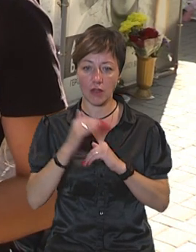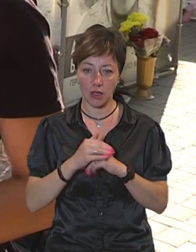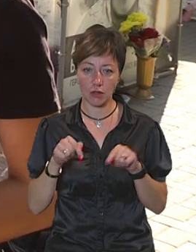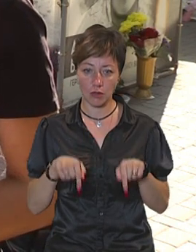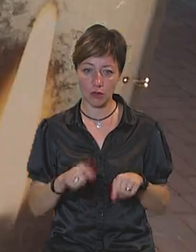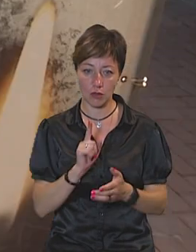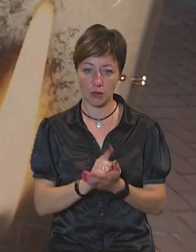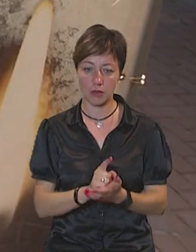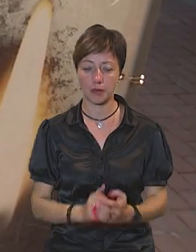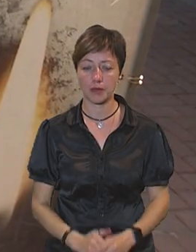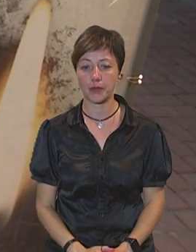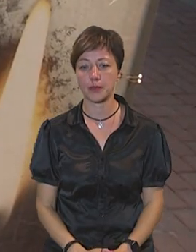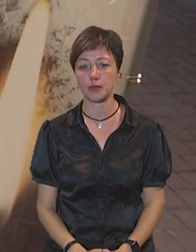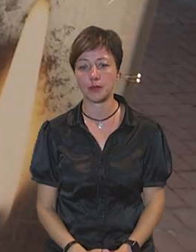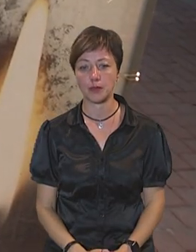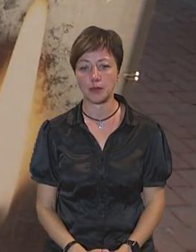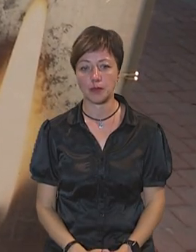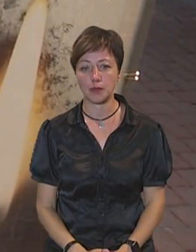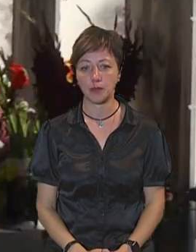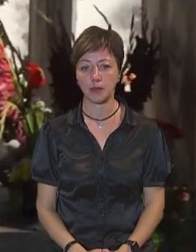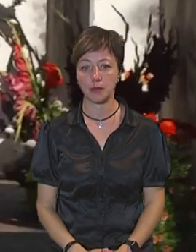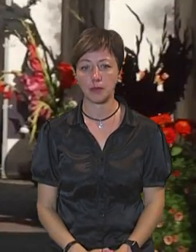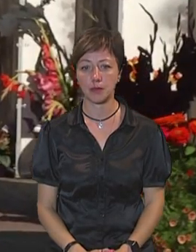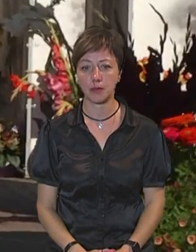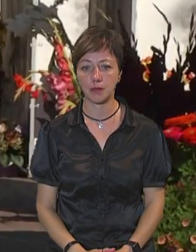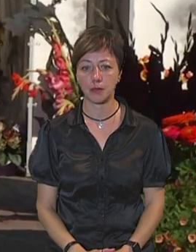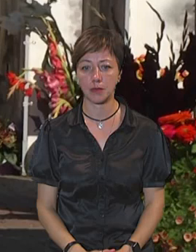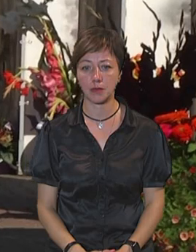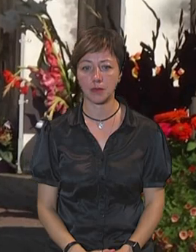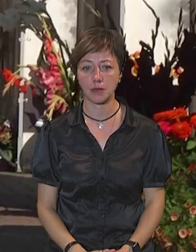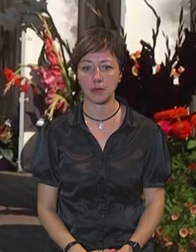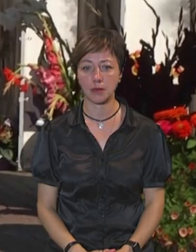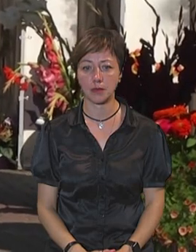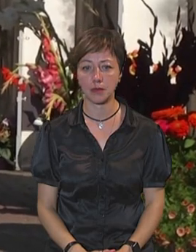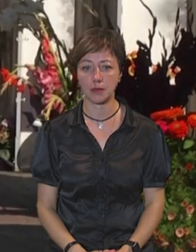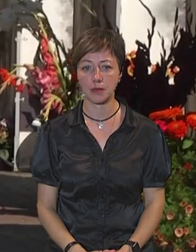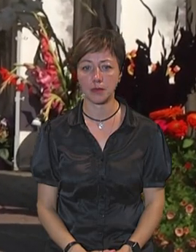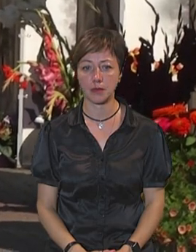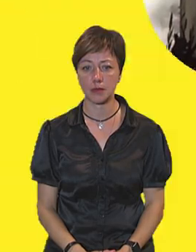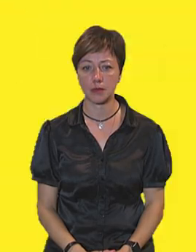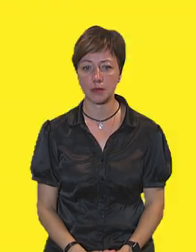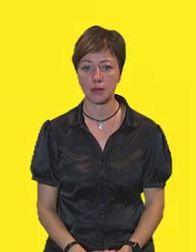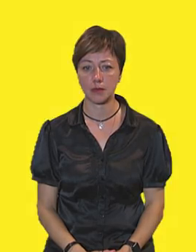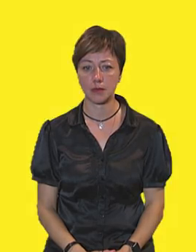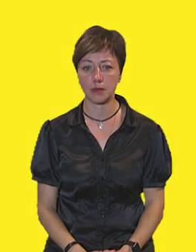сюди поїдемо. Ярослава Антошевська, Олександр Горішевський, Суспільне новини, Хмельницький.